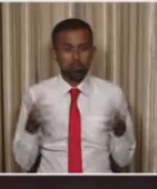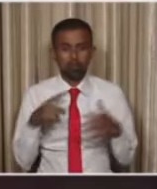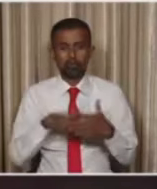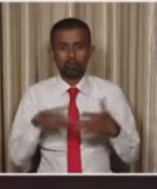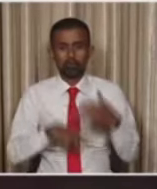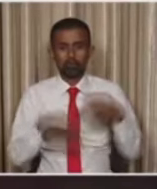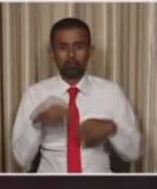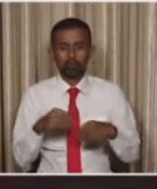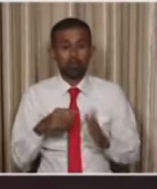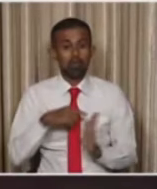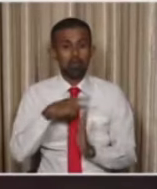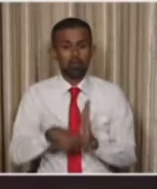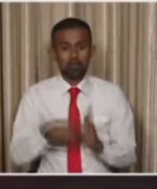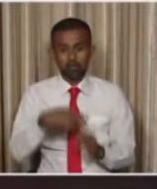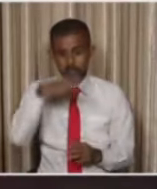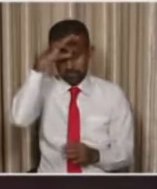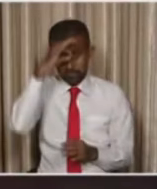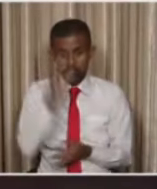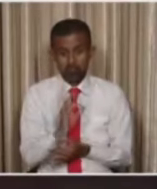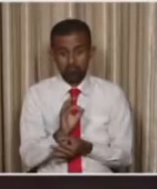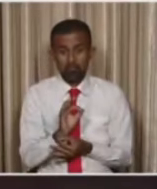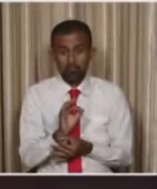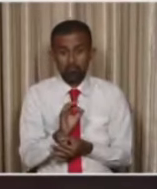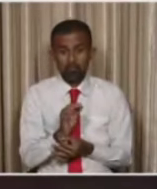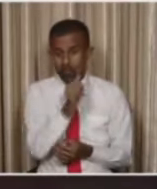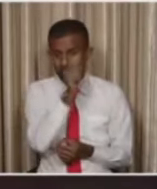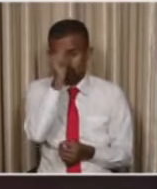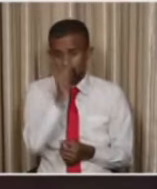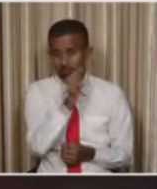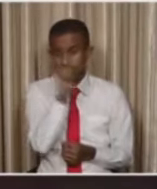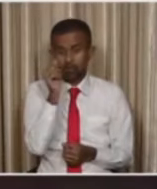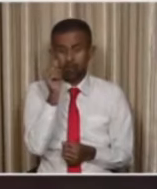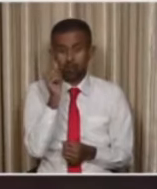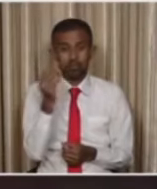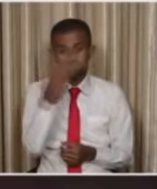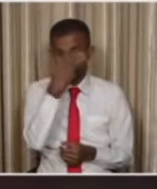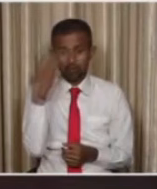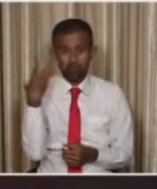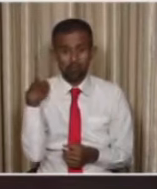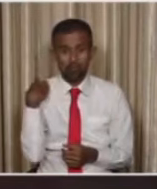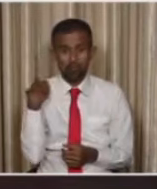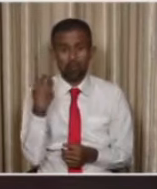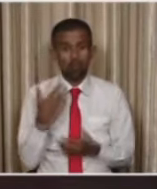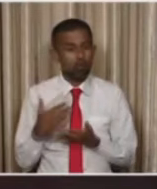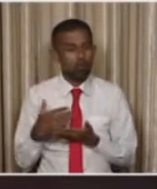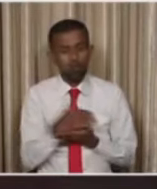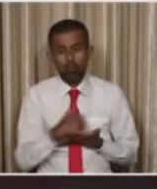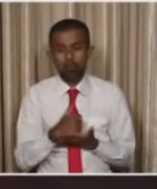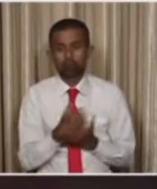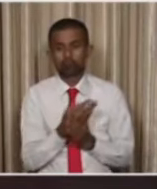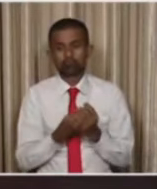ඡන්දයකින් සමස්ත රටේ සිංහල බෞද්ධ කතෝලික ක්‍රිස්තියානි හින්දු මුස්ලිම් ද්‍රවිඩ මේ සියලු